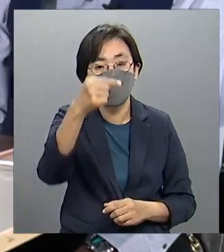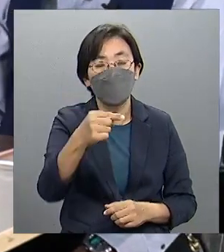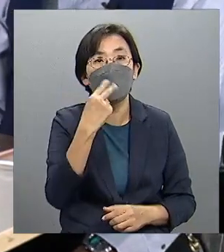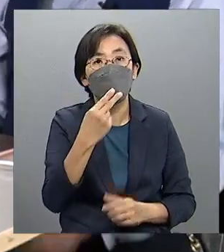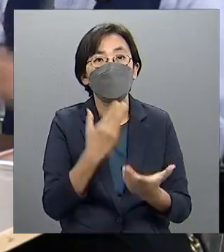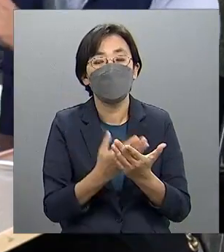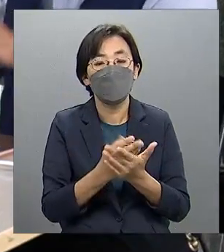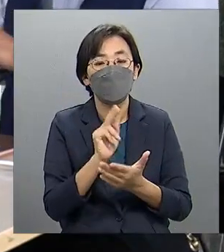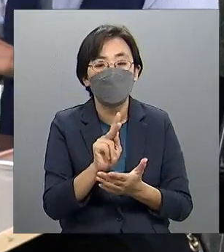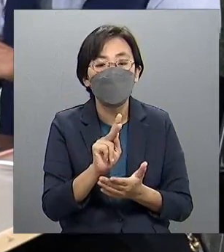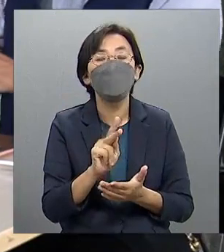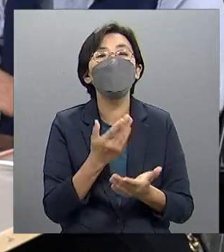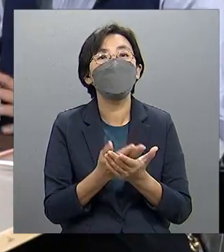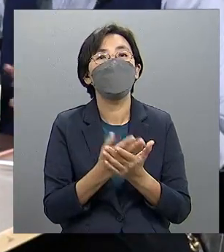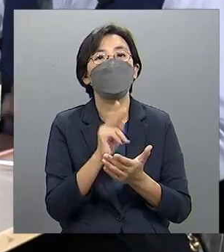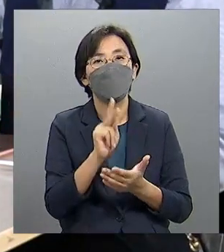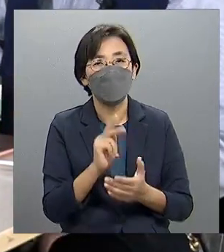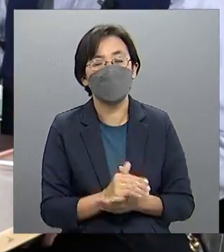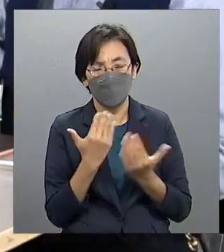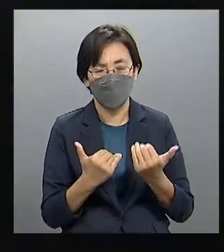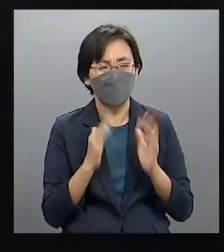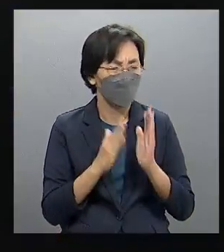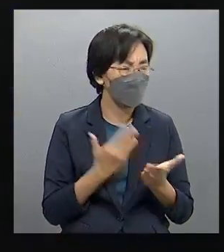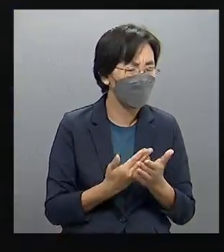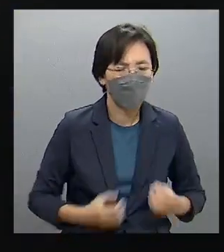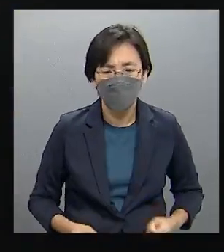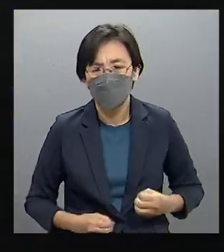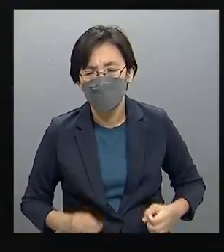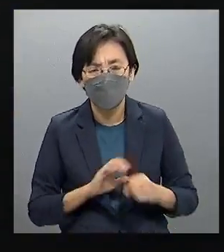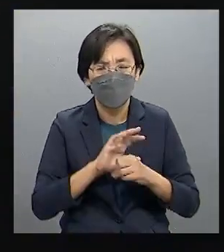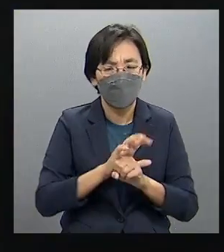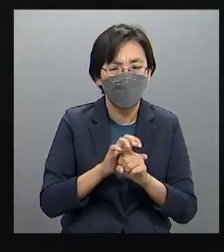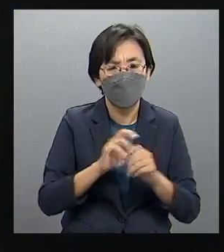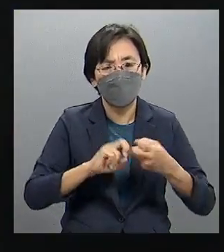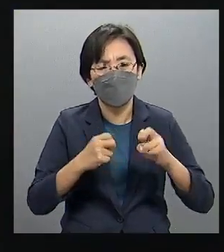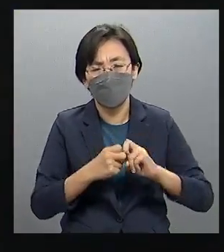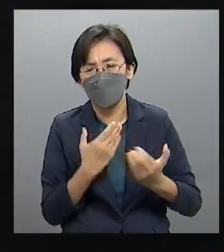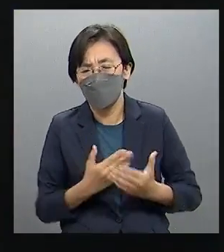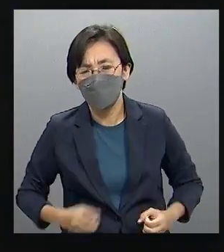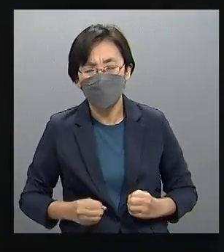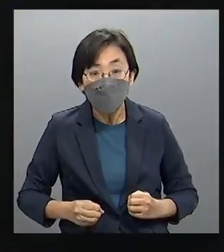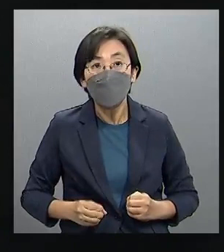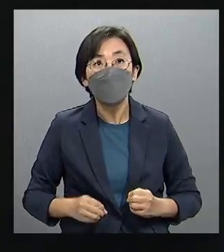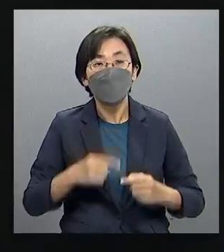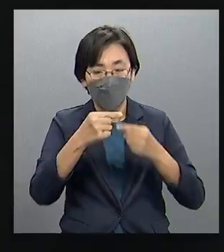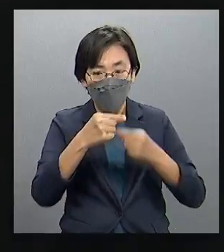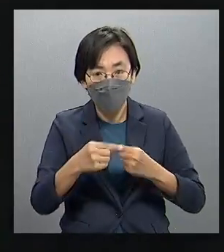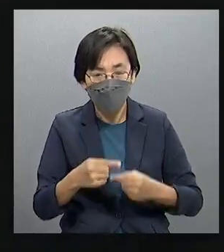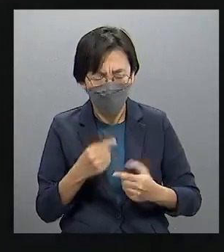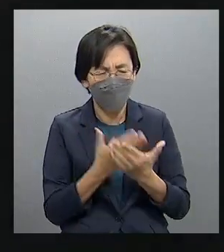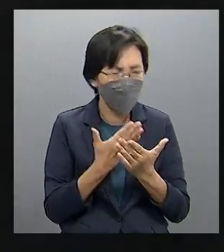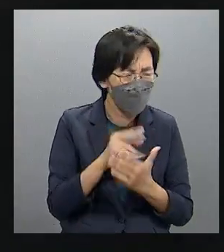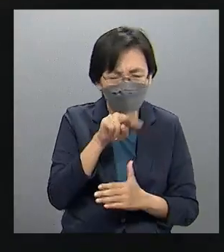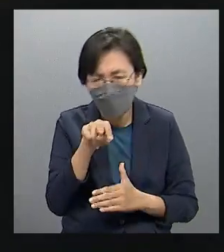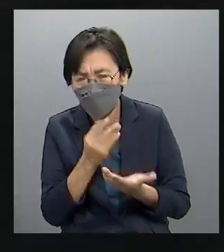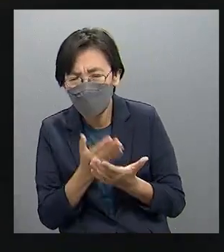ระบบ ครับ เพราะว่าช่วงนี้ข้าวยากหมากแพงใช่ไหมโควิดอะไรต่างๆพวกนี้ใช่ไหมฮะ ครับ ก็คนต้องการแบบนี้เยอะก็เป็นช่องทางของมิจฉาชี